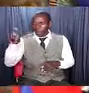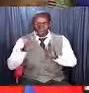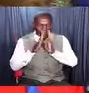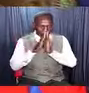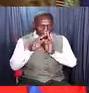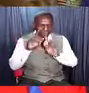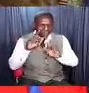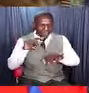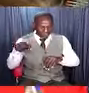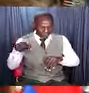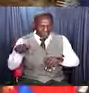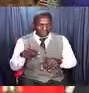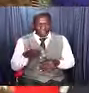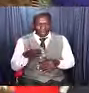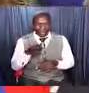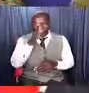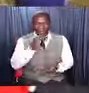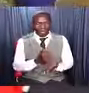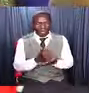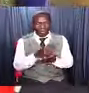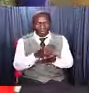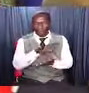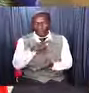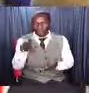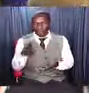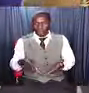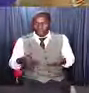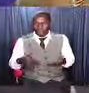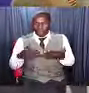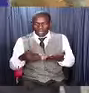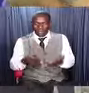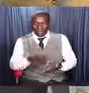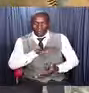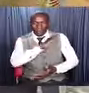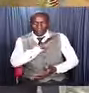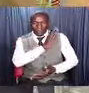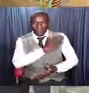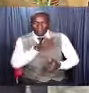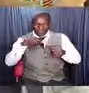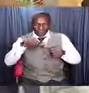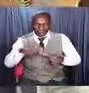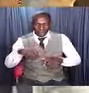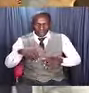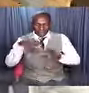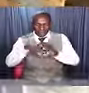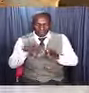Asante Baba tukushukuru. Asante Baba tunakushukuru. Mungu wa mwanzilishi.